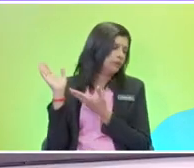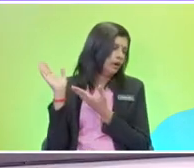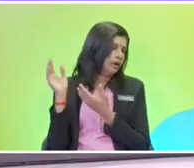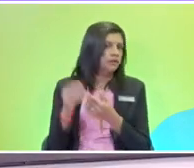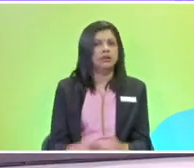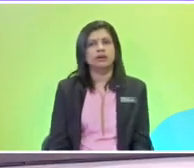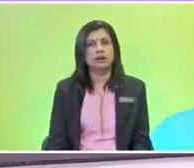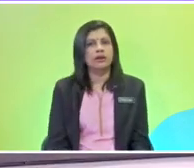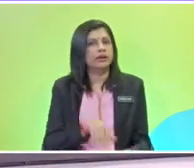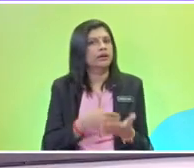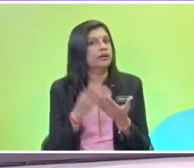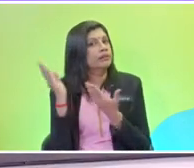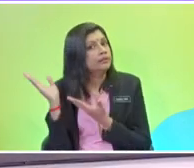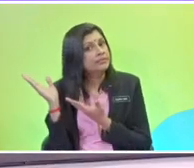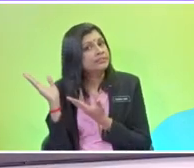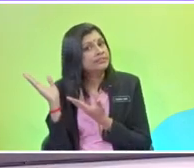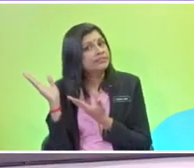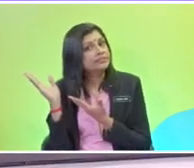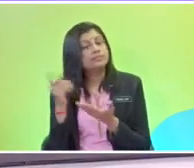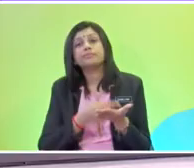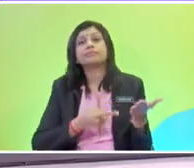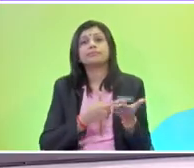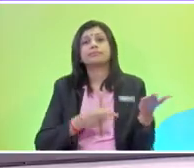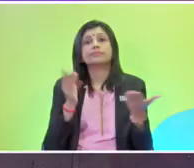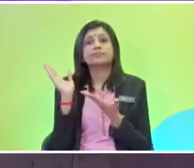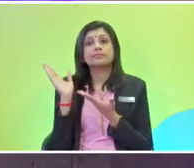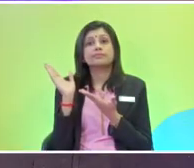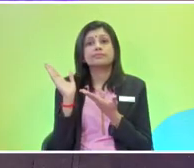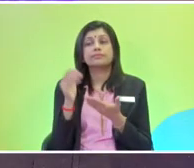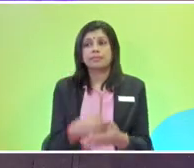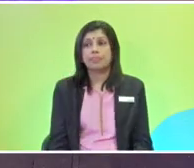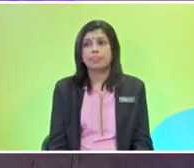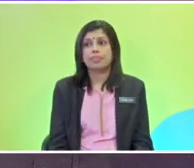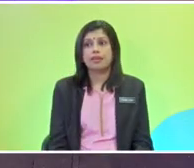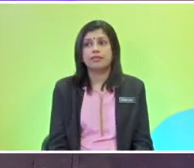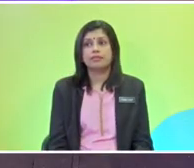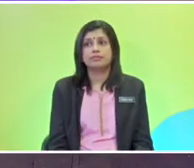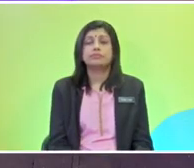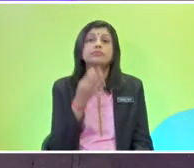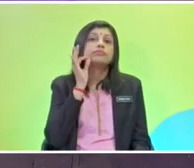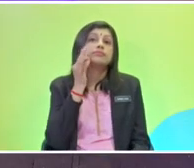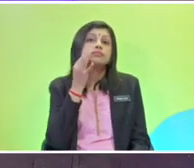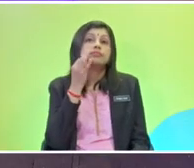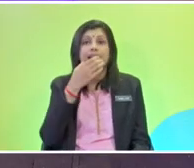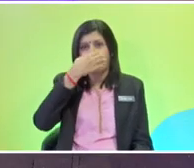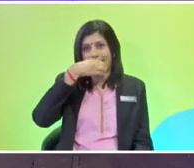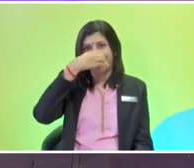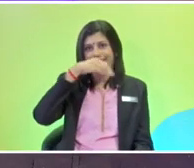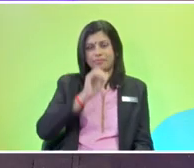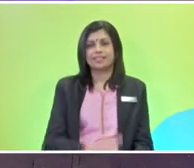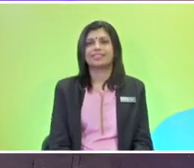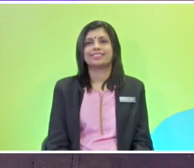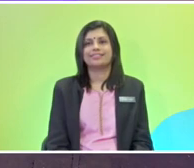Ini senang, cikgu. Dinlah bagi tahu pada murid-murid. Ini buah. Ini buah apple, betul tak,